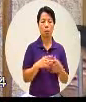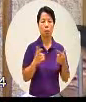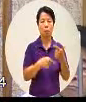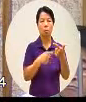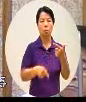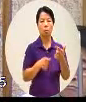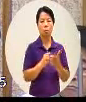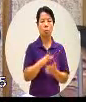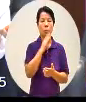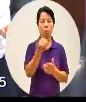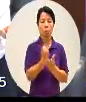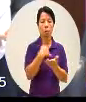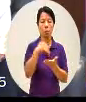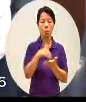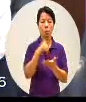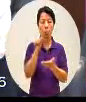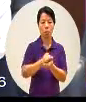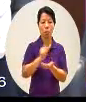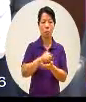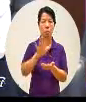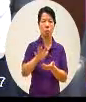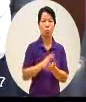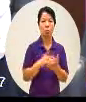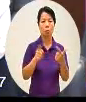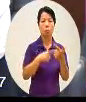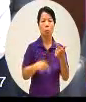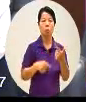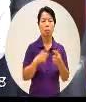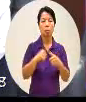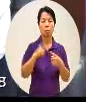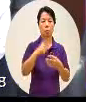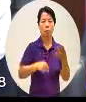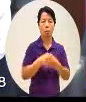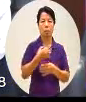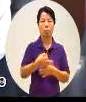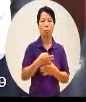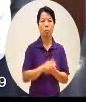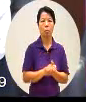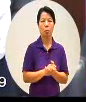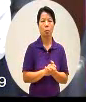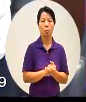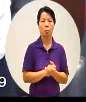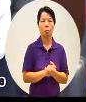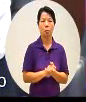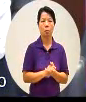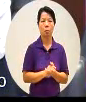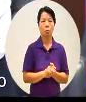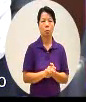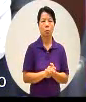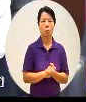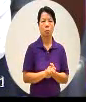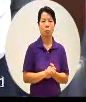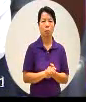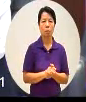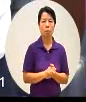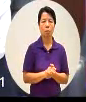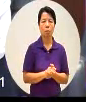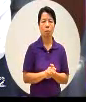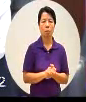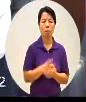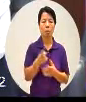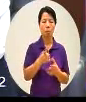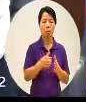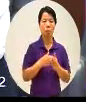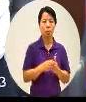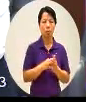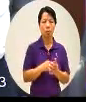你在预算编列里面，你编了六位人事。 是是 是 是 是 是是。 然后他们是检任第十二